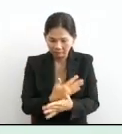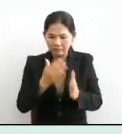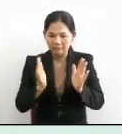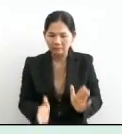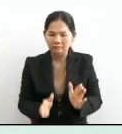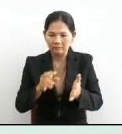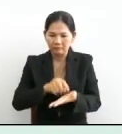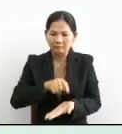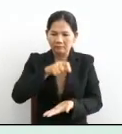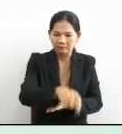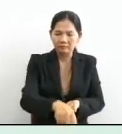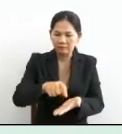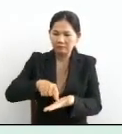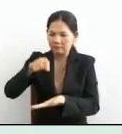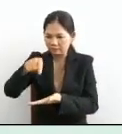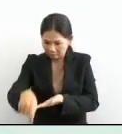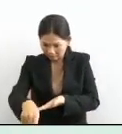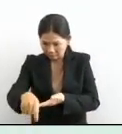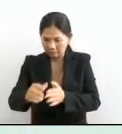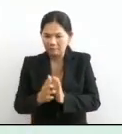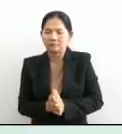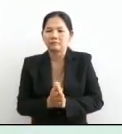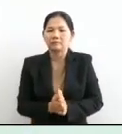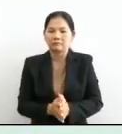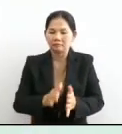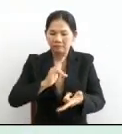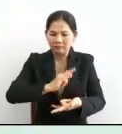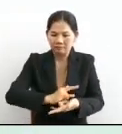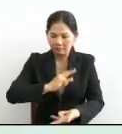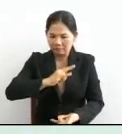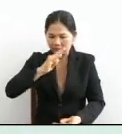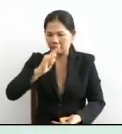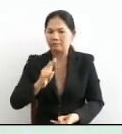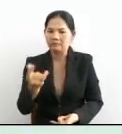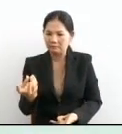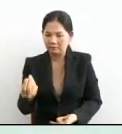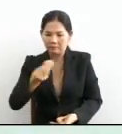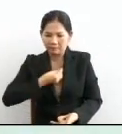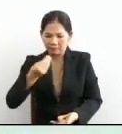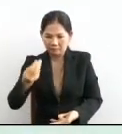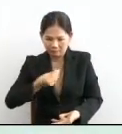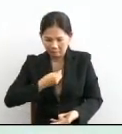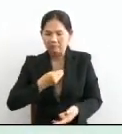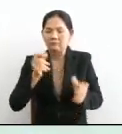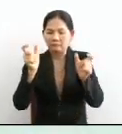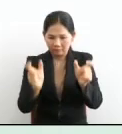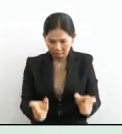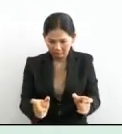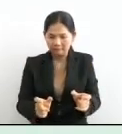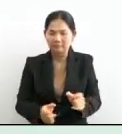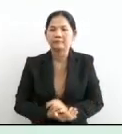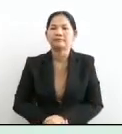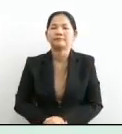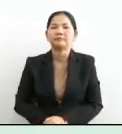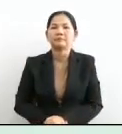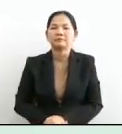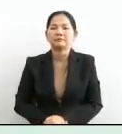bỏ cả sẽ có đảm bấy bằng cán ra trầm nối rộng bỏ phố cột